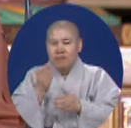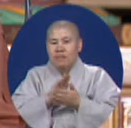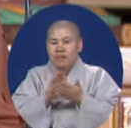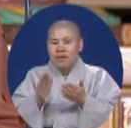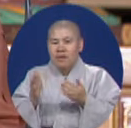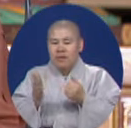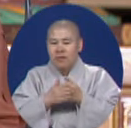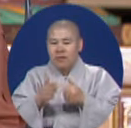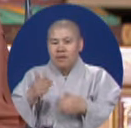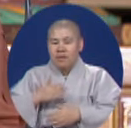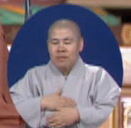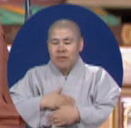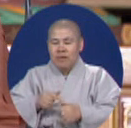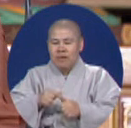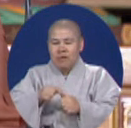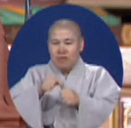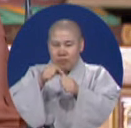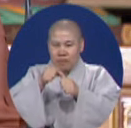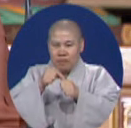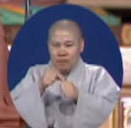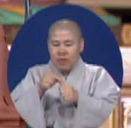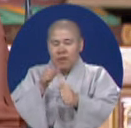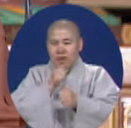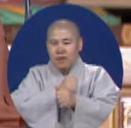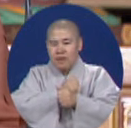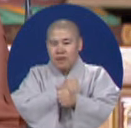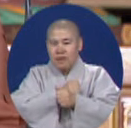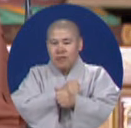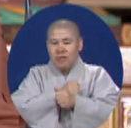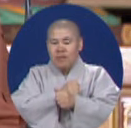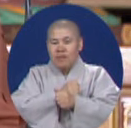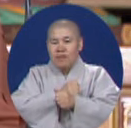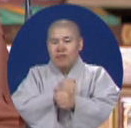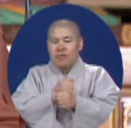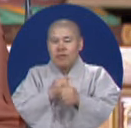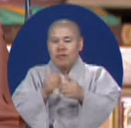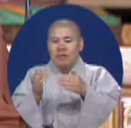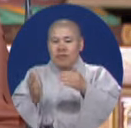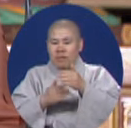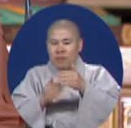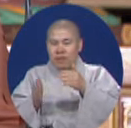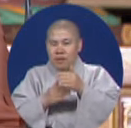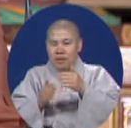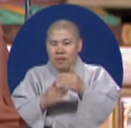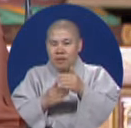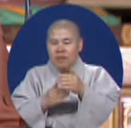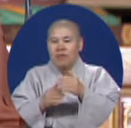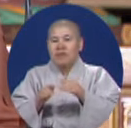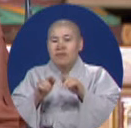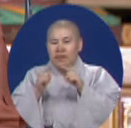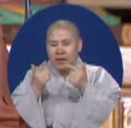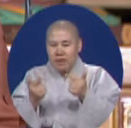그러니까 내가 구해야 할 것은 무상하고 허망한 것을 구하는 게 아니라